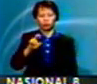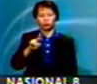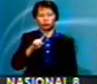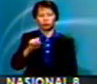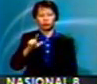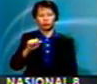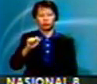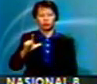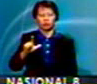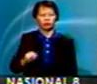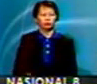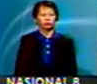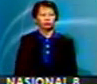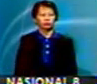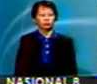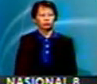Yaakob.